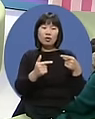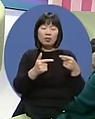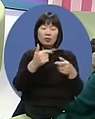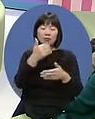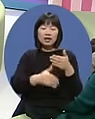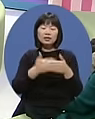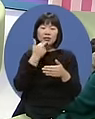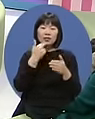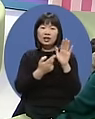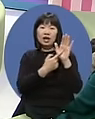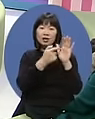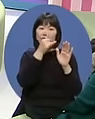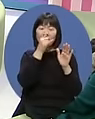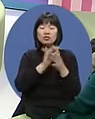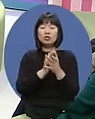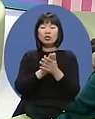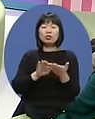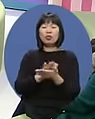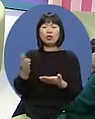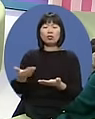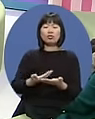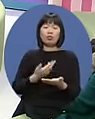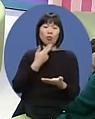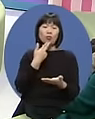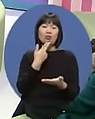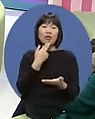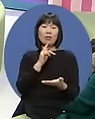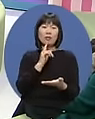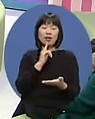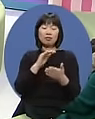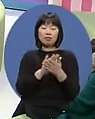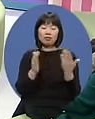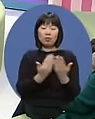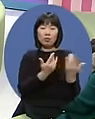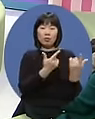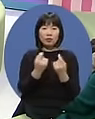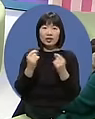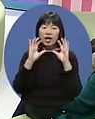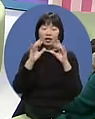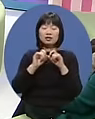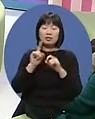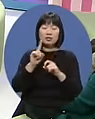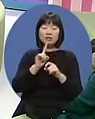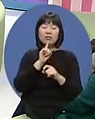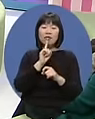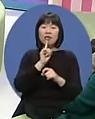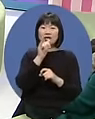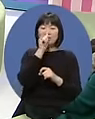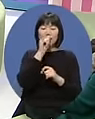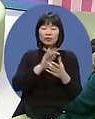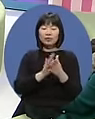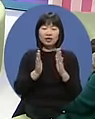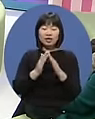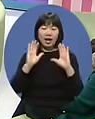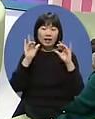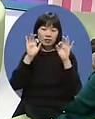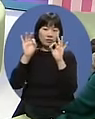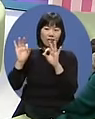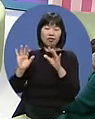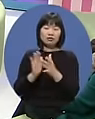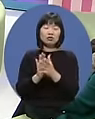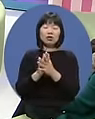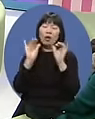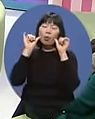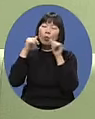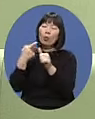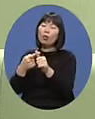않고 나오는 게 친구가 안 놀아줘요. 네, 모든 아이들이 다 그렇게 대답해요. 대부분 예, 그렇게 이야기하고 유치원 아이들은 친구가